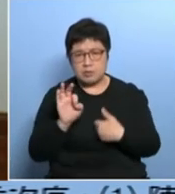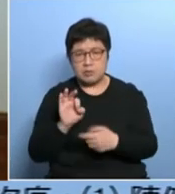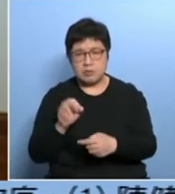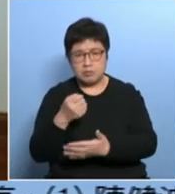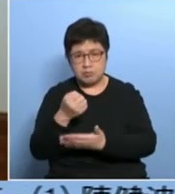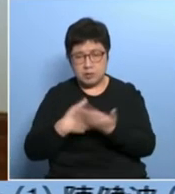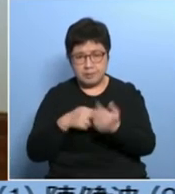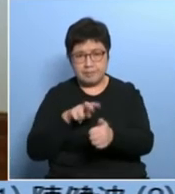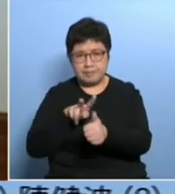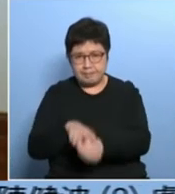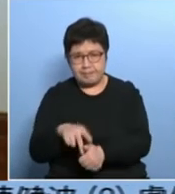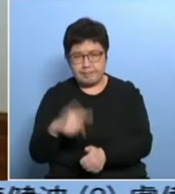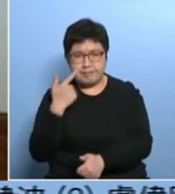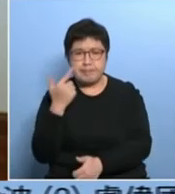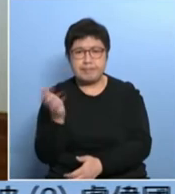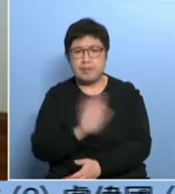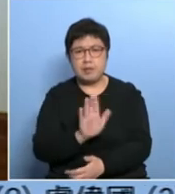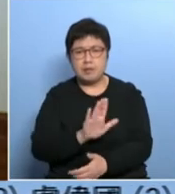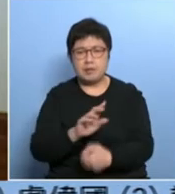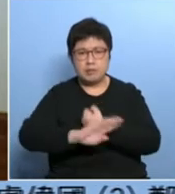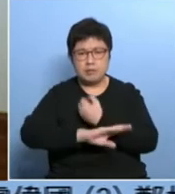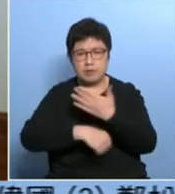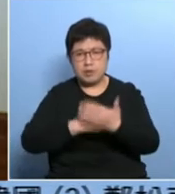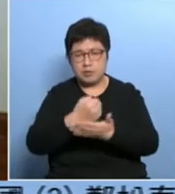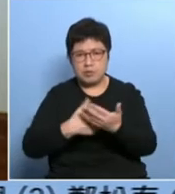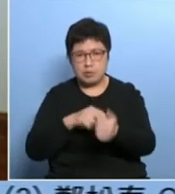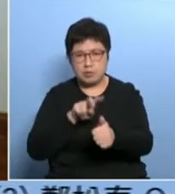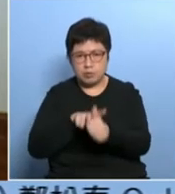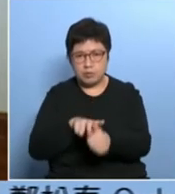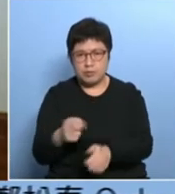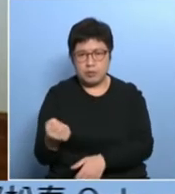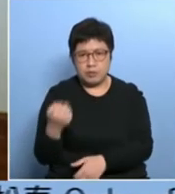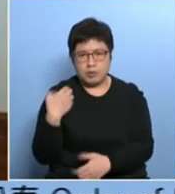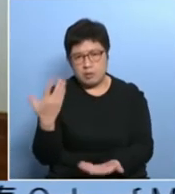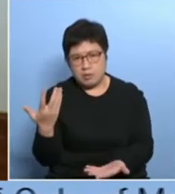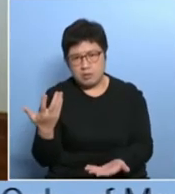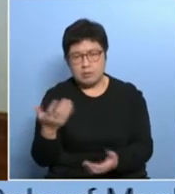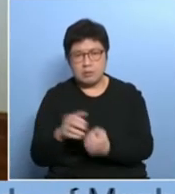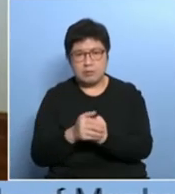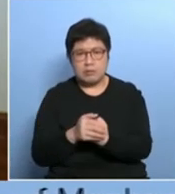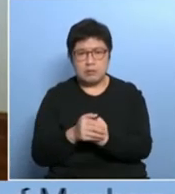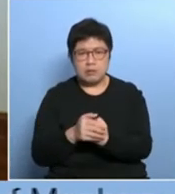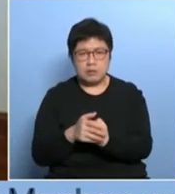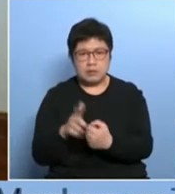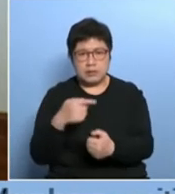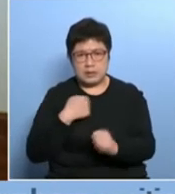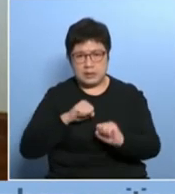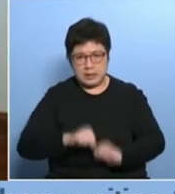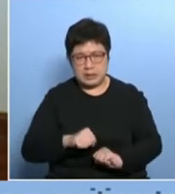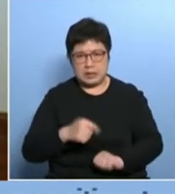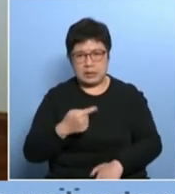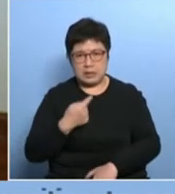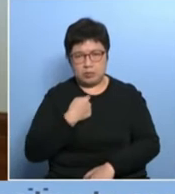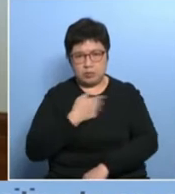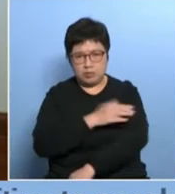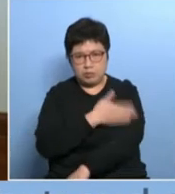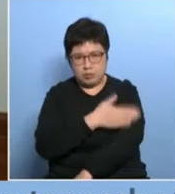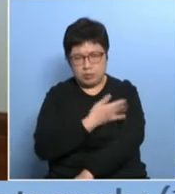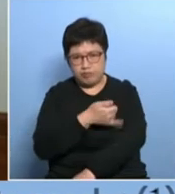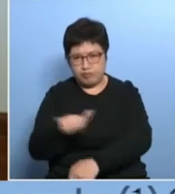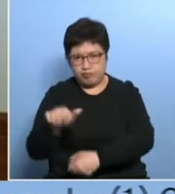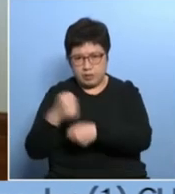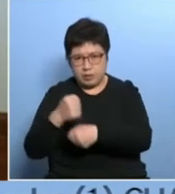性質，亦沒有法律約束力，對堅持要僱員上班的僱主，守